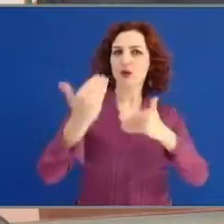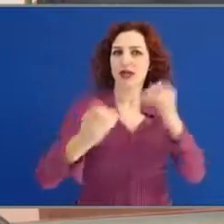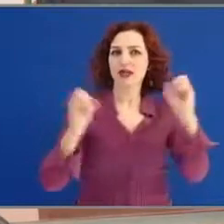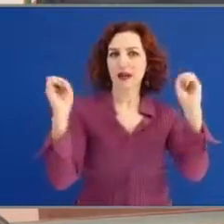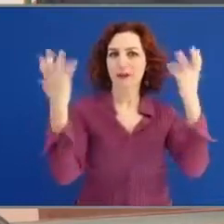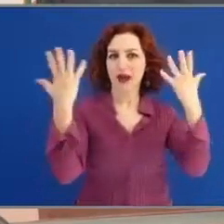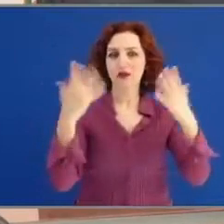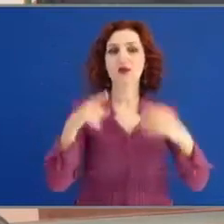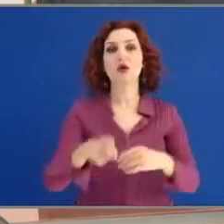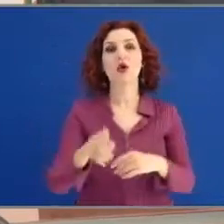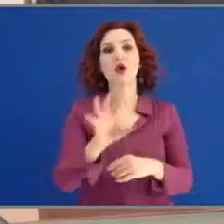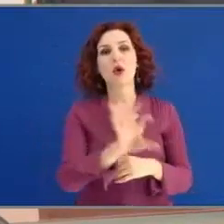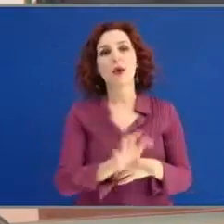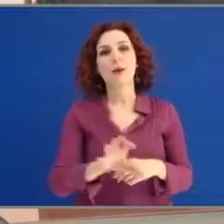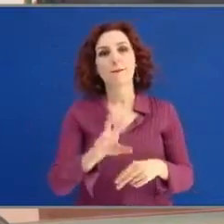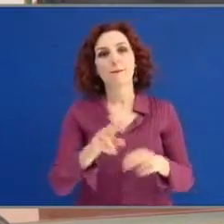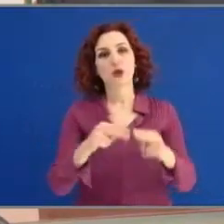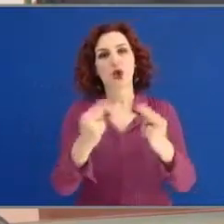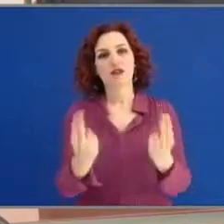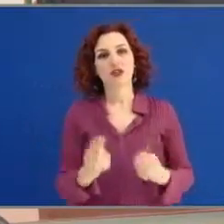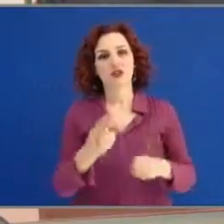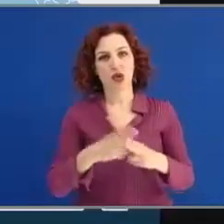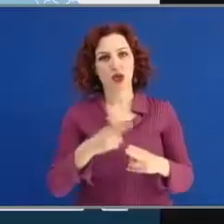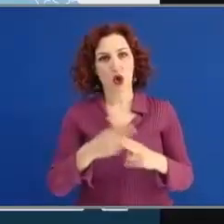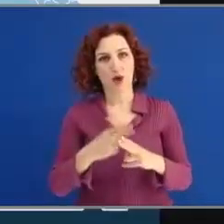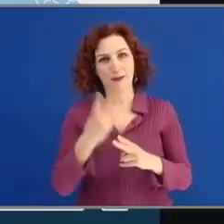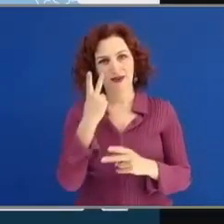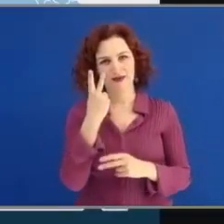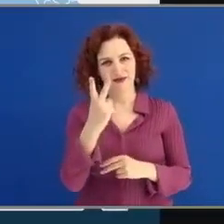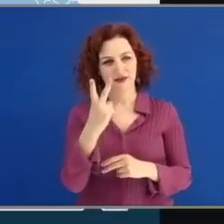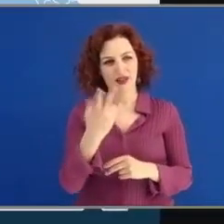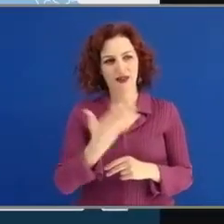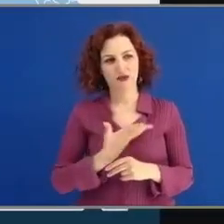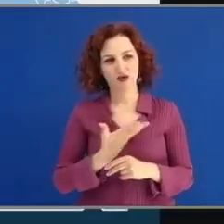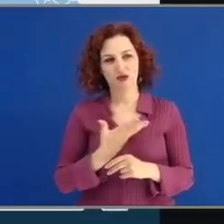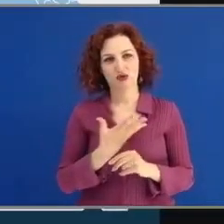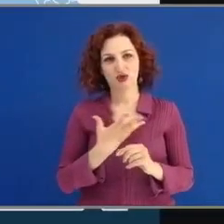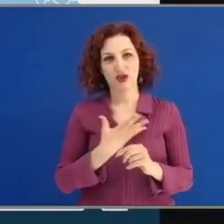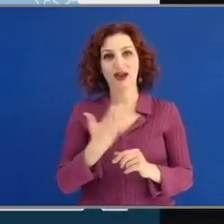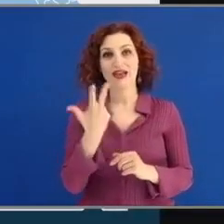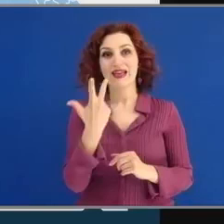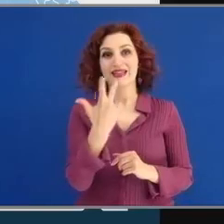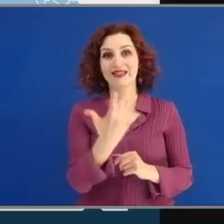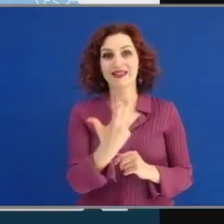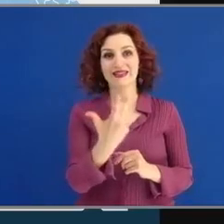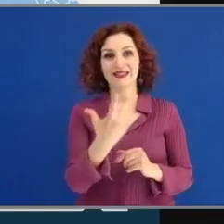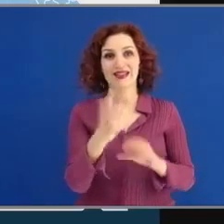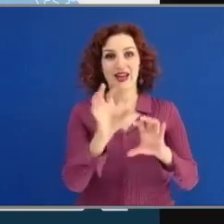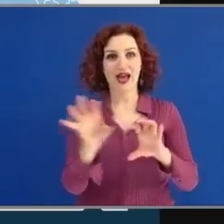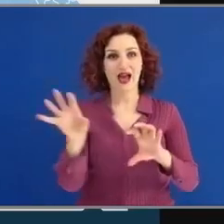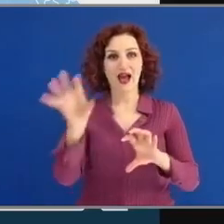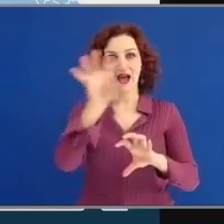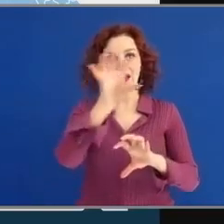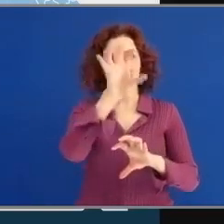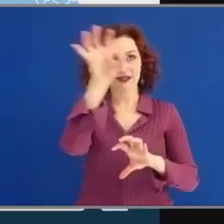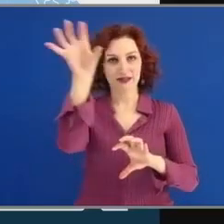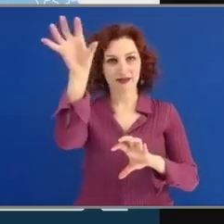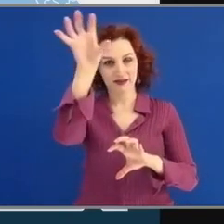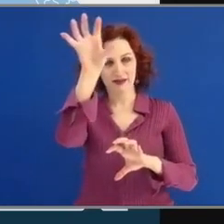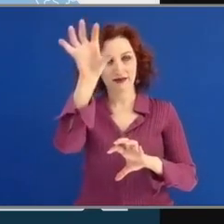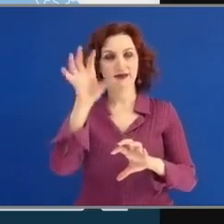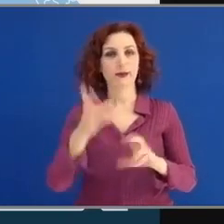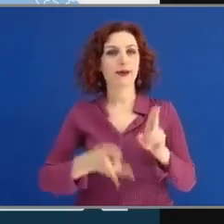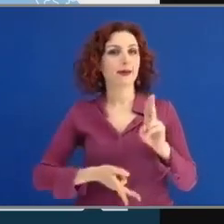Roma. Ecco qua, potete vedere nelle tre aziende della provincia. In particolar modo